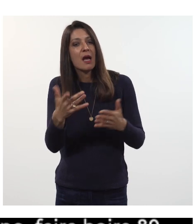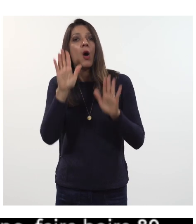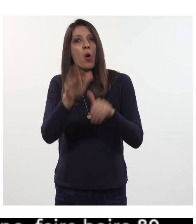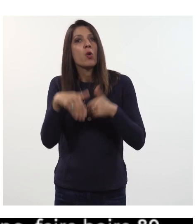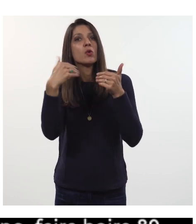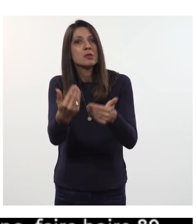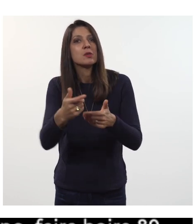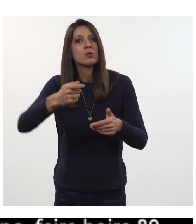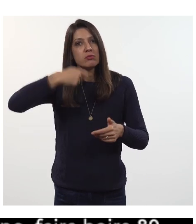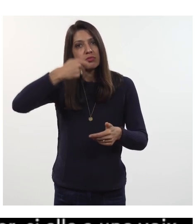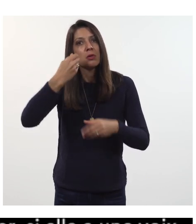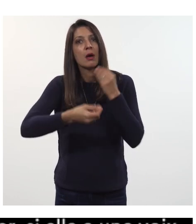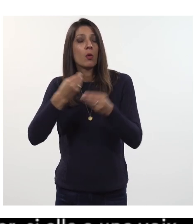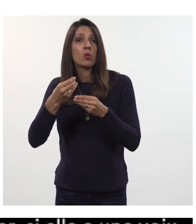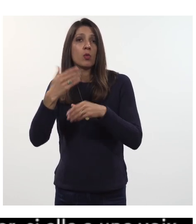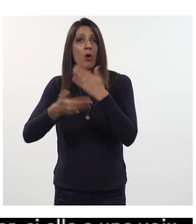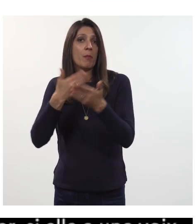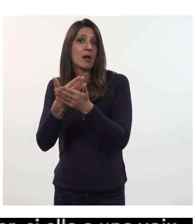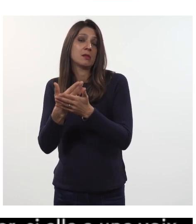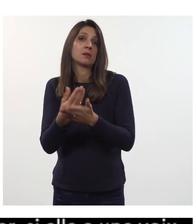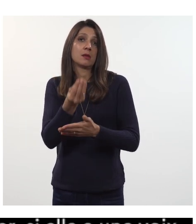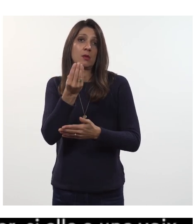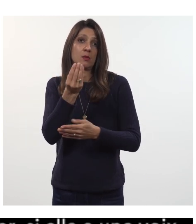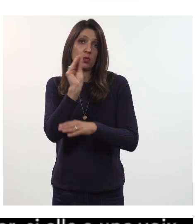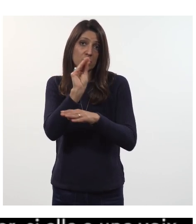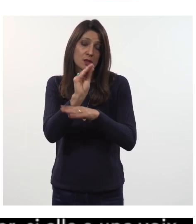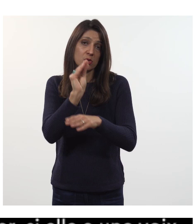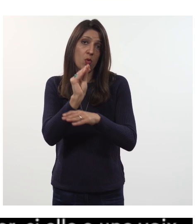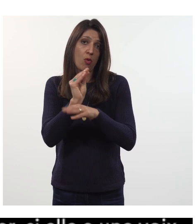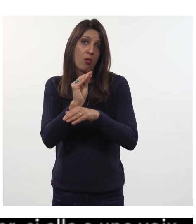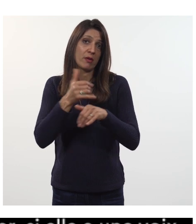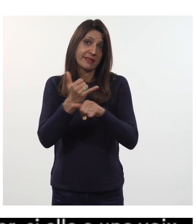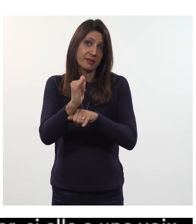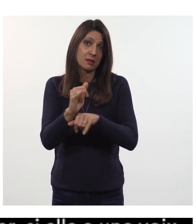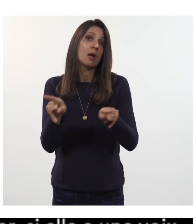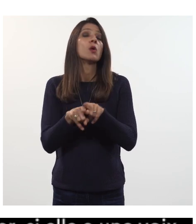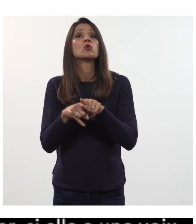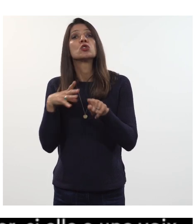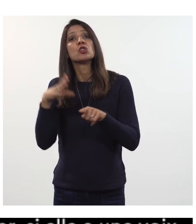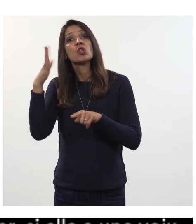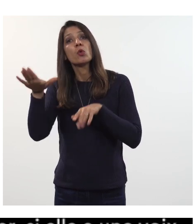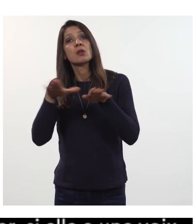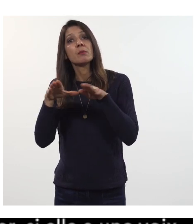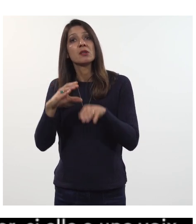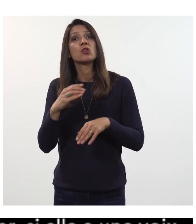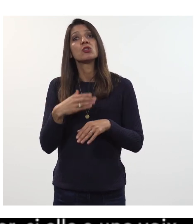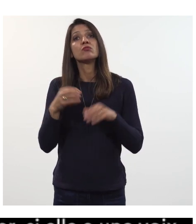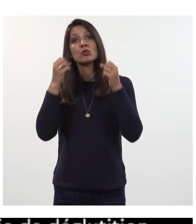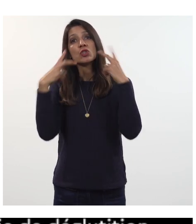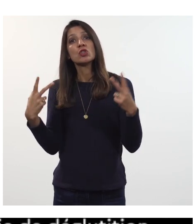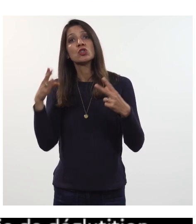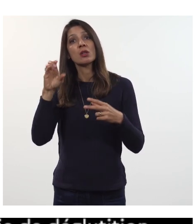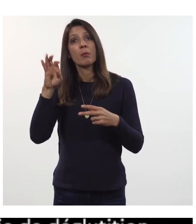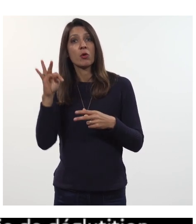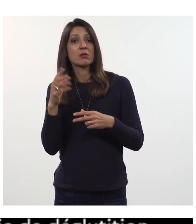nutrition artificielle? Je vous ai mis à côté un chatbot qui s'appelle Clinibot qui a été mis en place avec le réseau